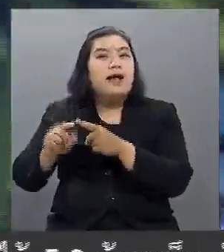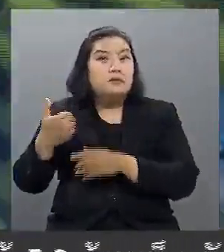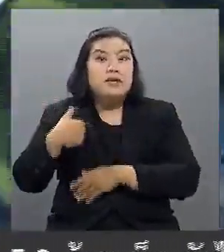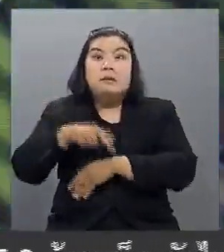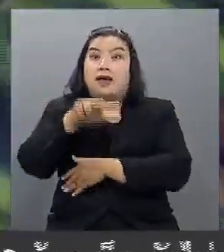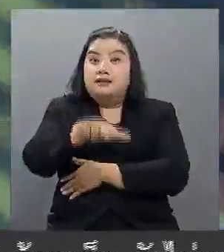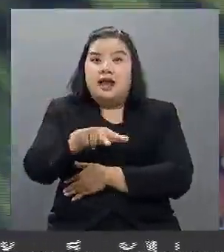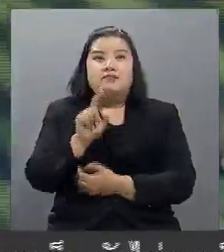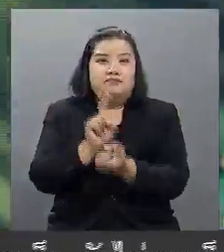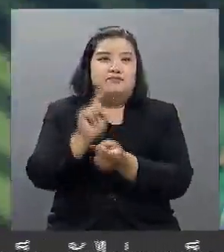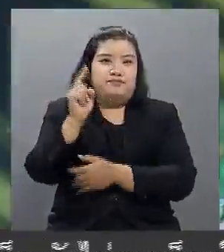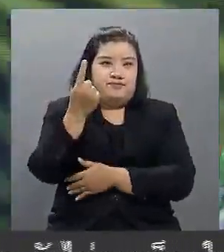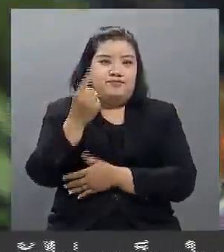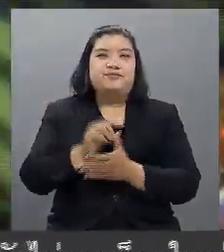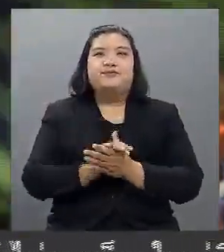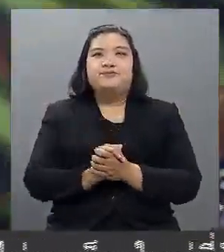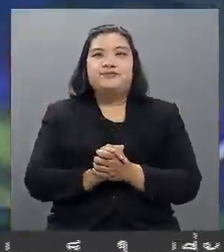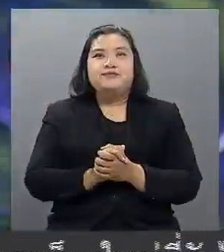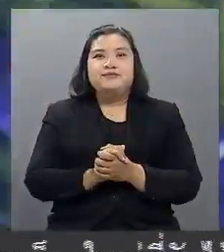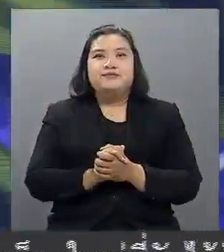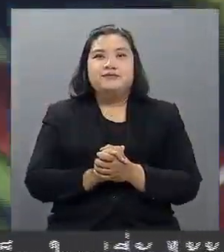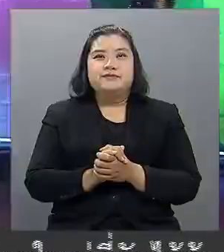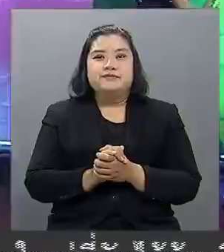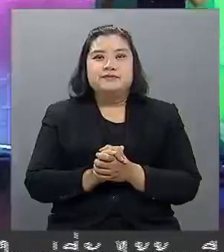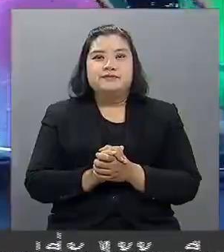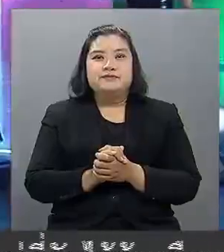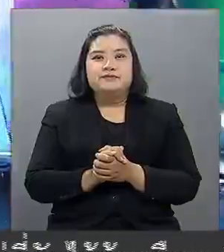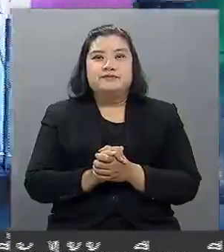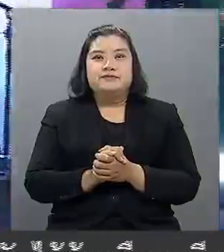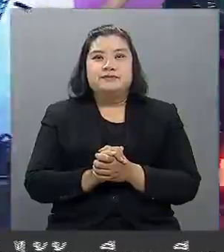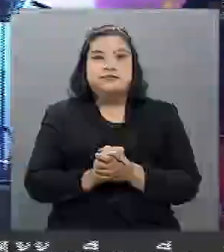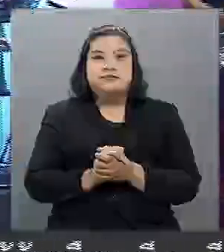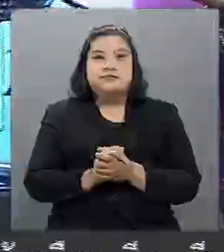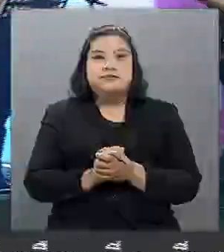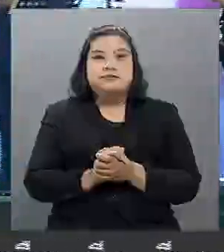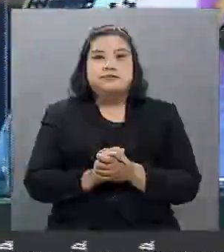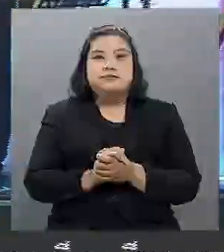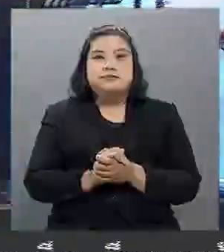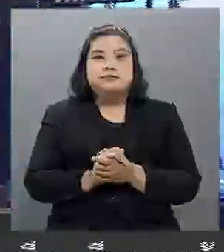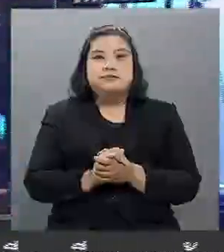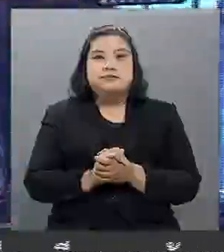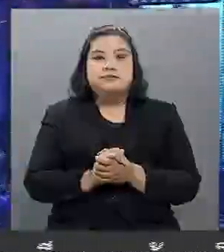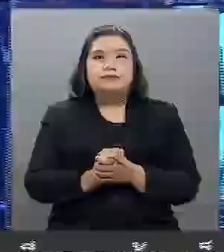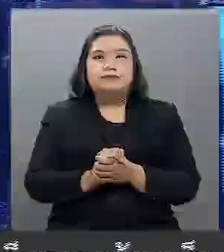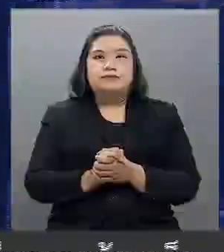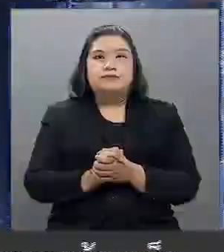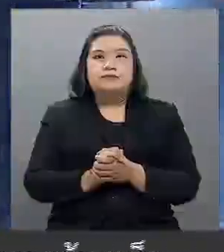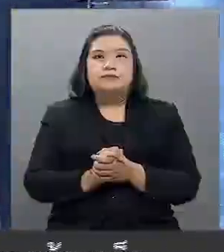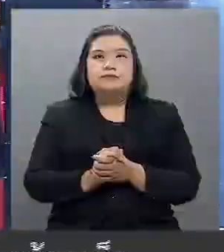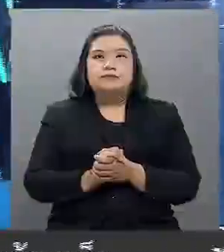ใจสุขหรือไทยยิ่งนักทำบุญได้ไม่รู้นักจึงน่ารัก